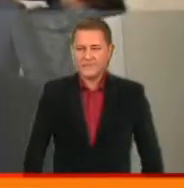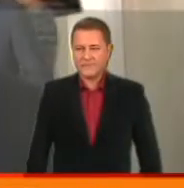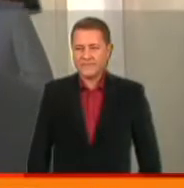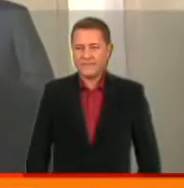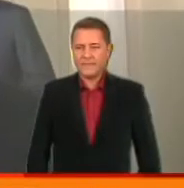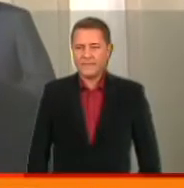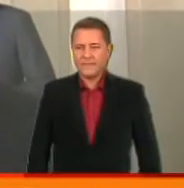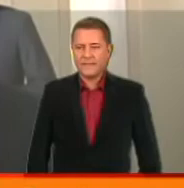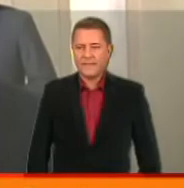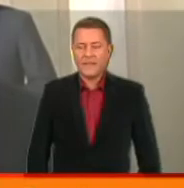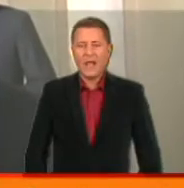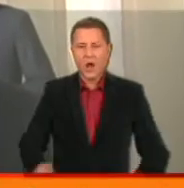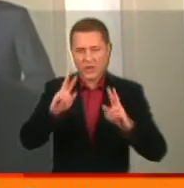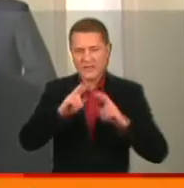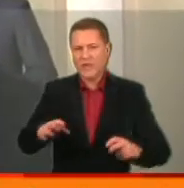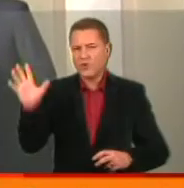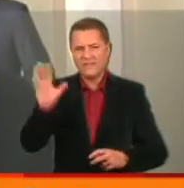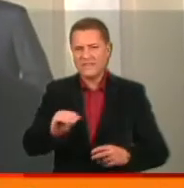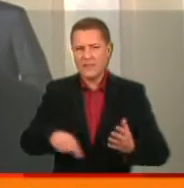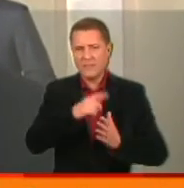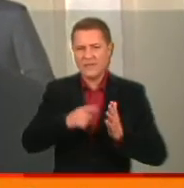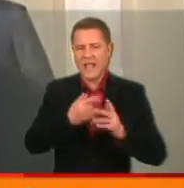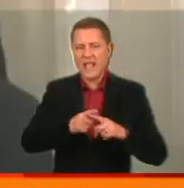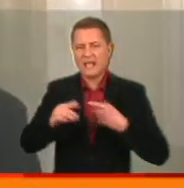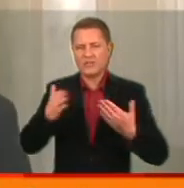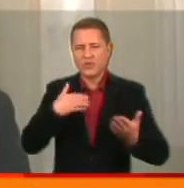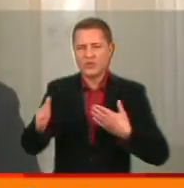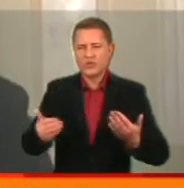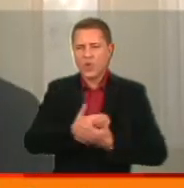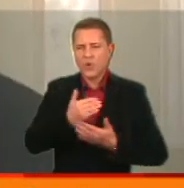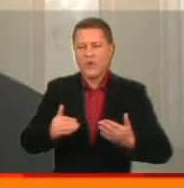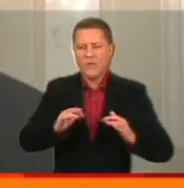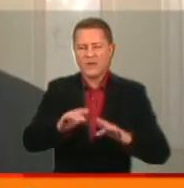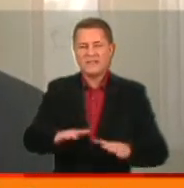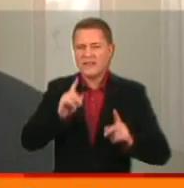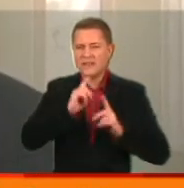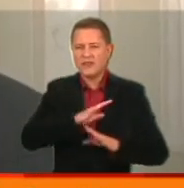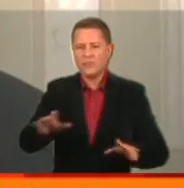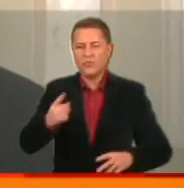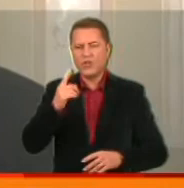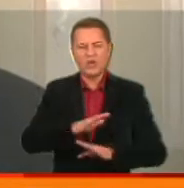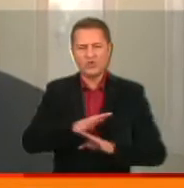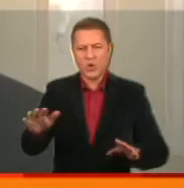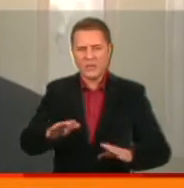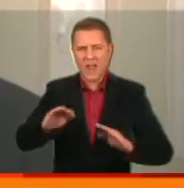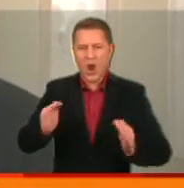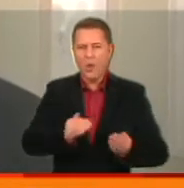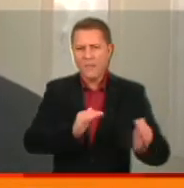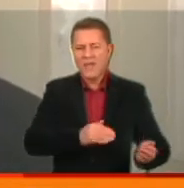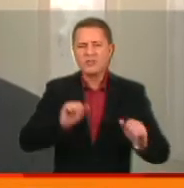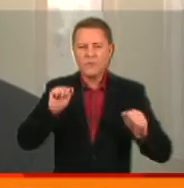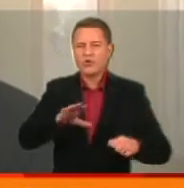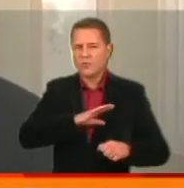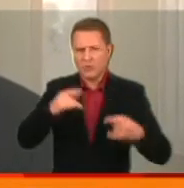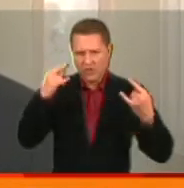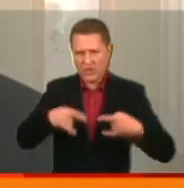Прибрали всі питання, які стосуються власності судового процесу. Не буде жодних обмежень, можна буде трансляції хоч онлайн, да,